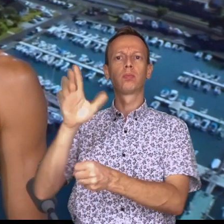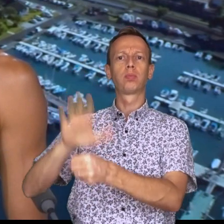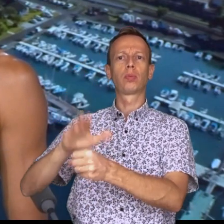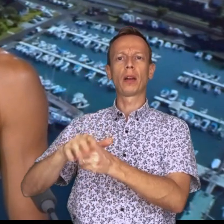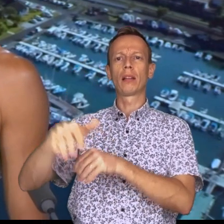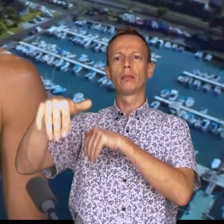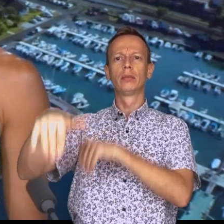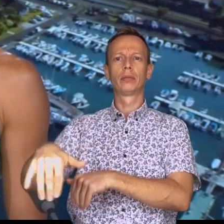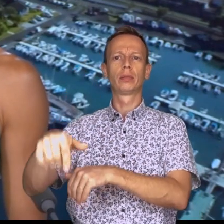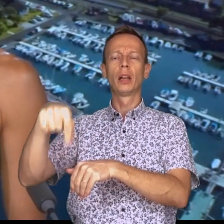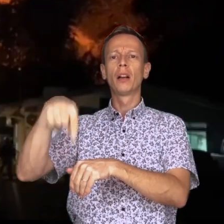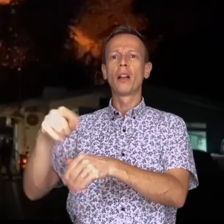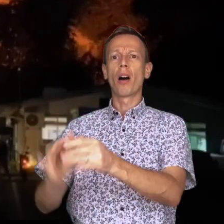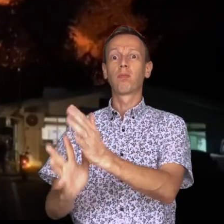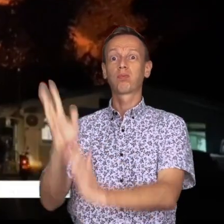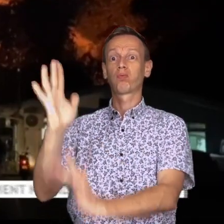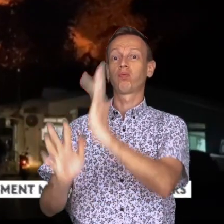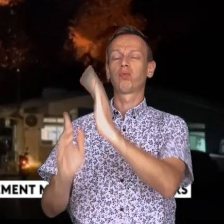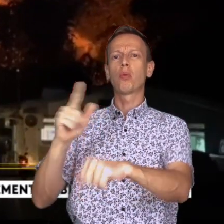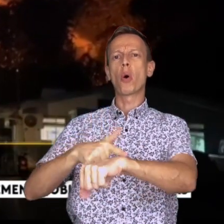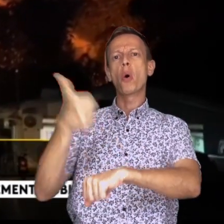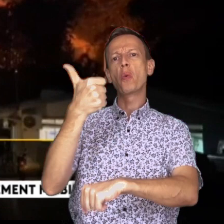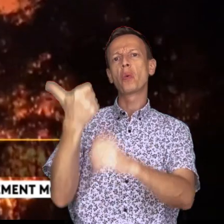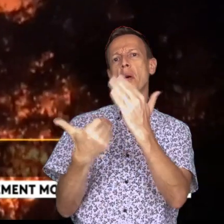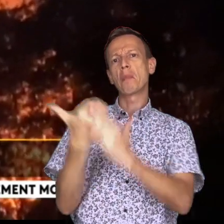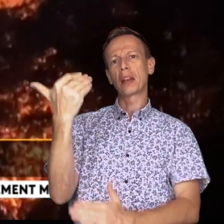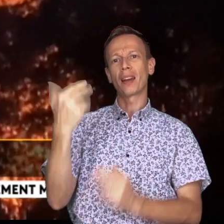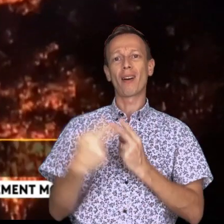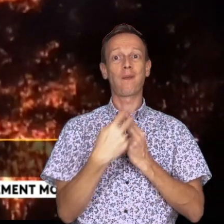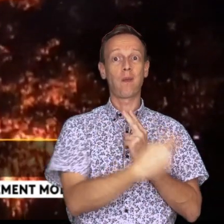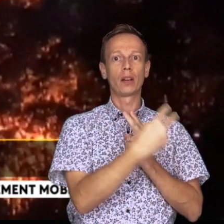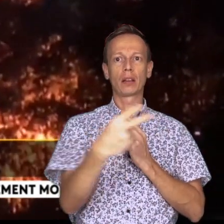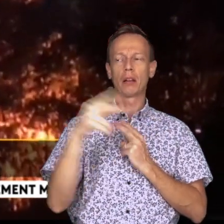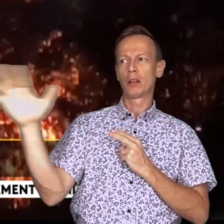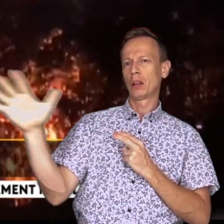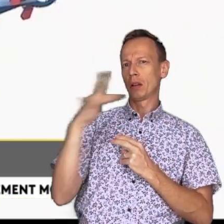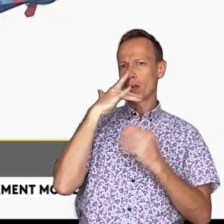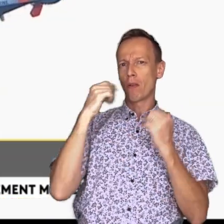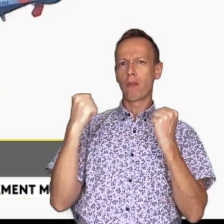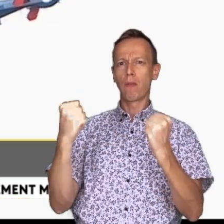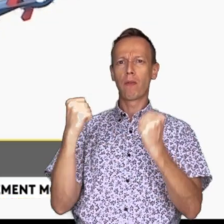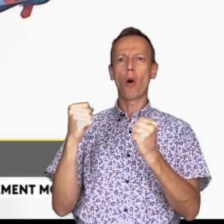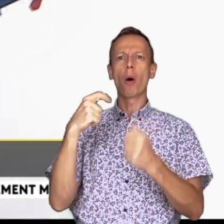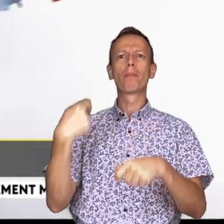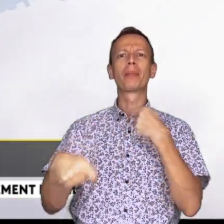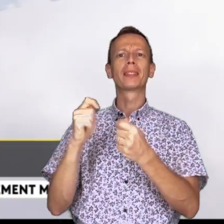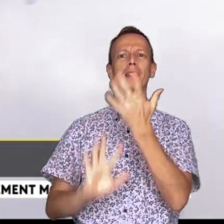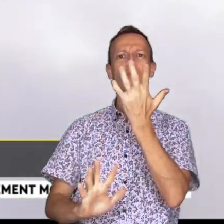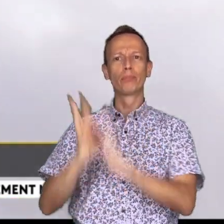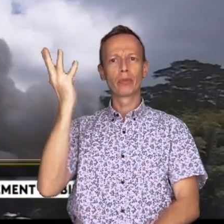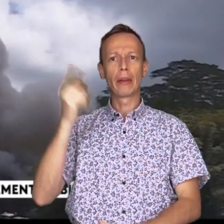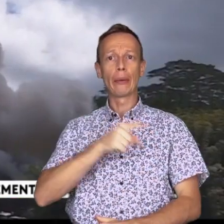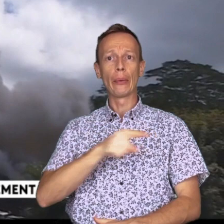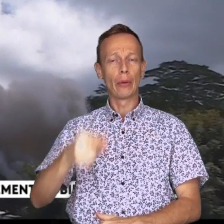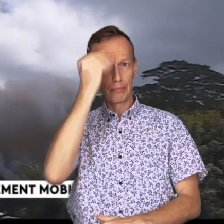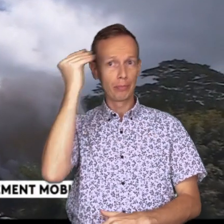situé à Taravao. Le feu se serait déclaré aux alentours d'1h du matin selon le voisinage. Réveillés par de fortes odeurs